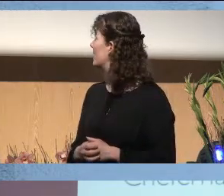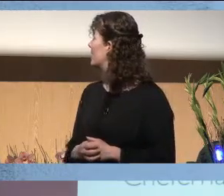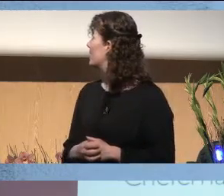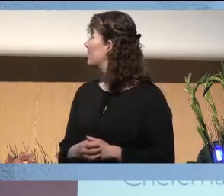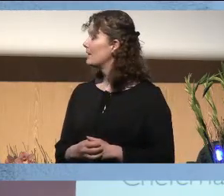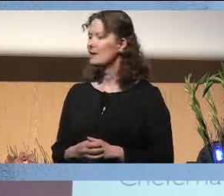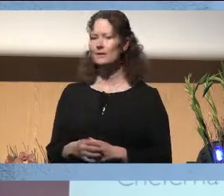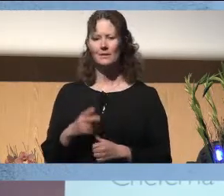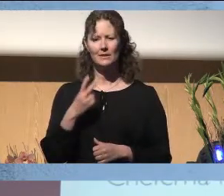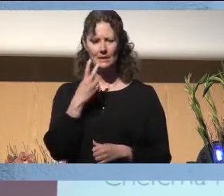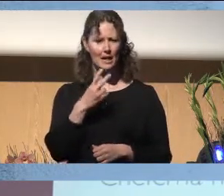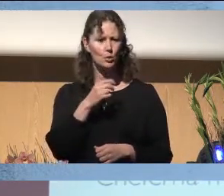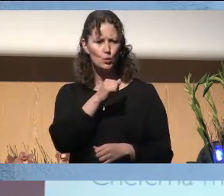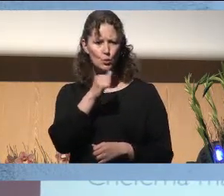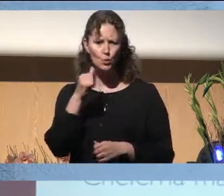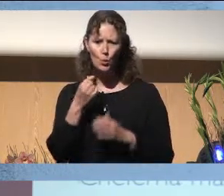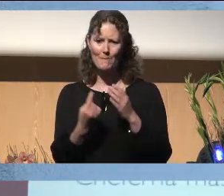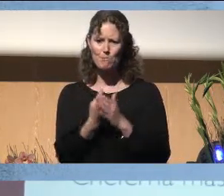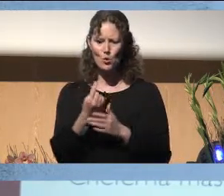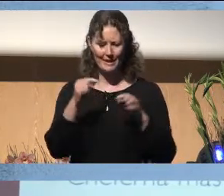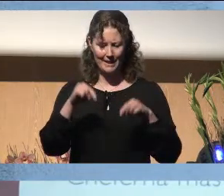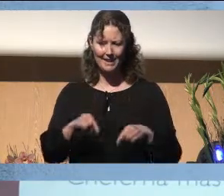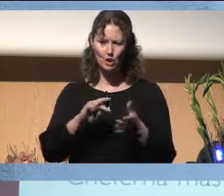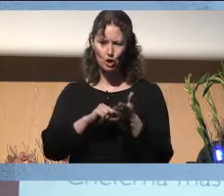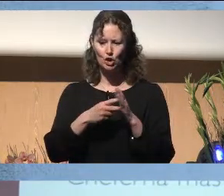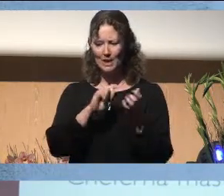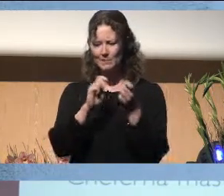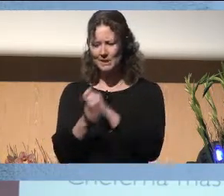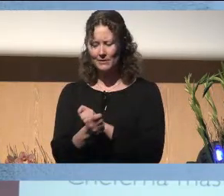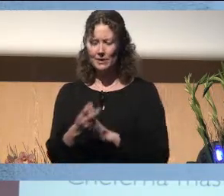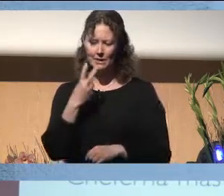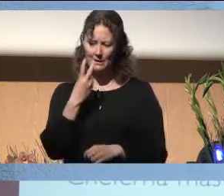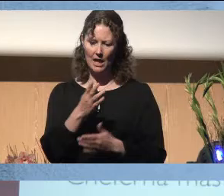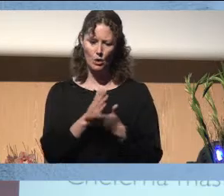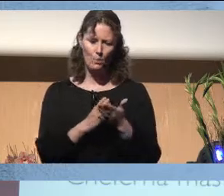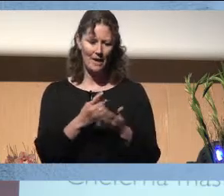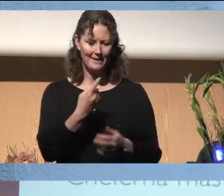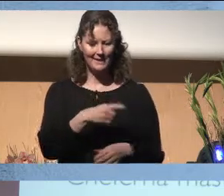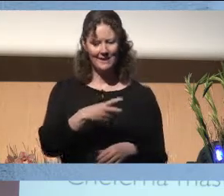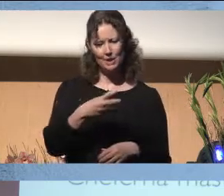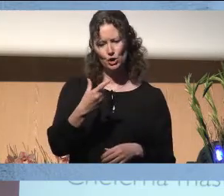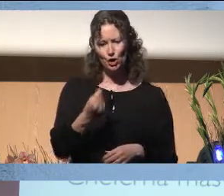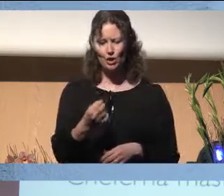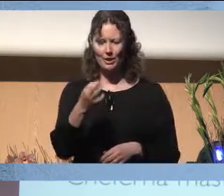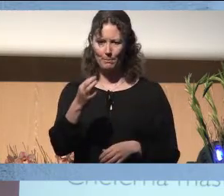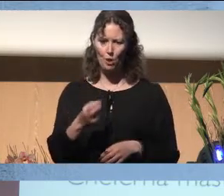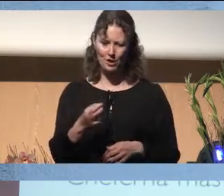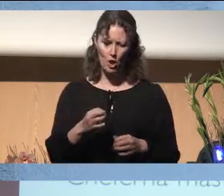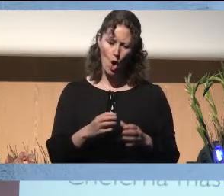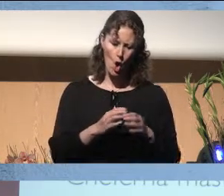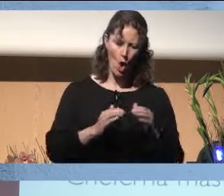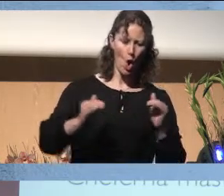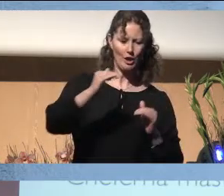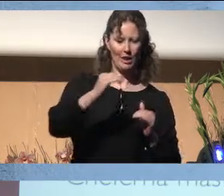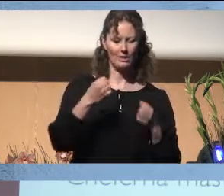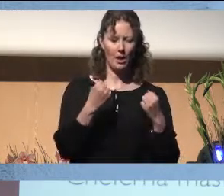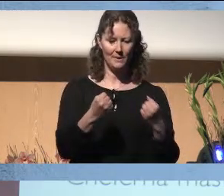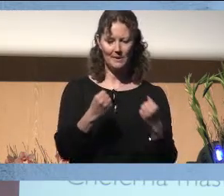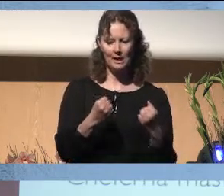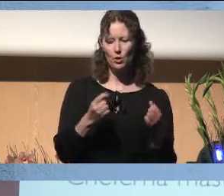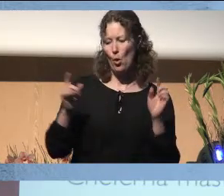ser en stor potential i detta. I ett systemskifte. Vi ser normalt 10-70% ökad kapacitet samtidigt som man eliminerar